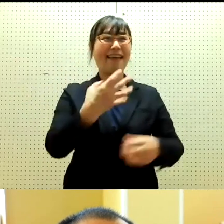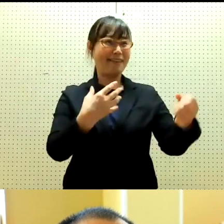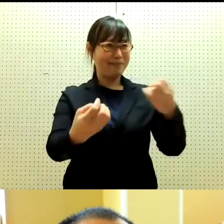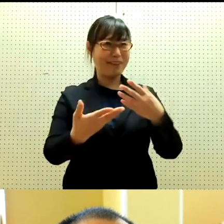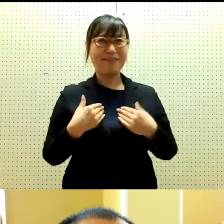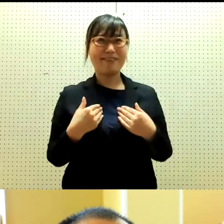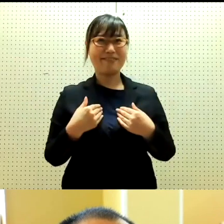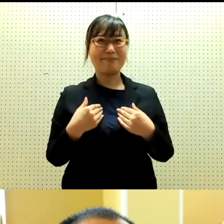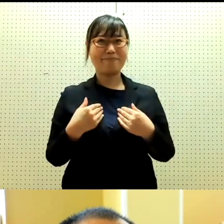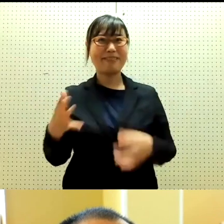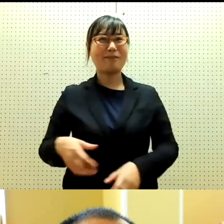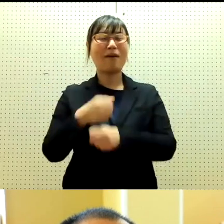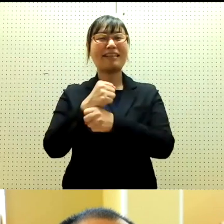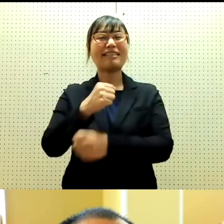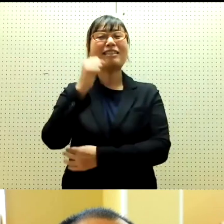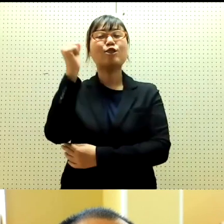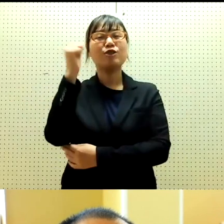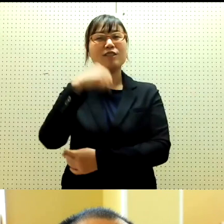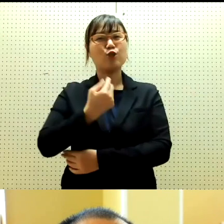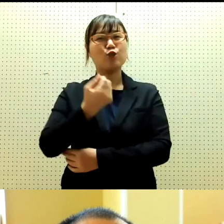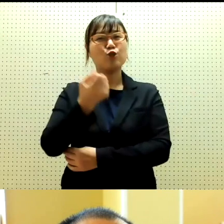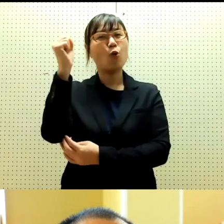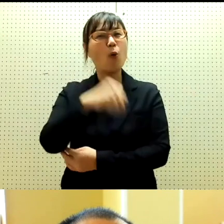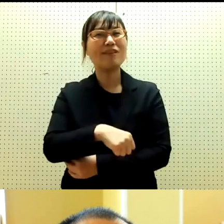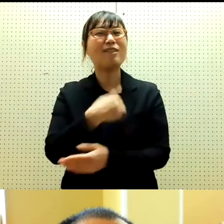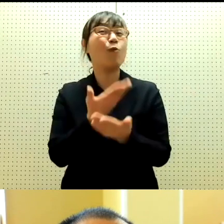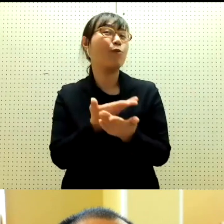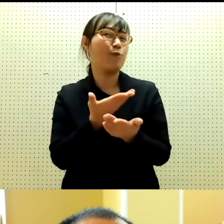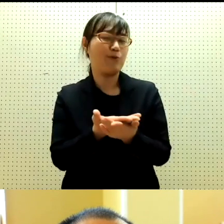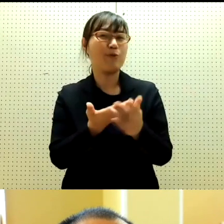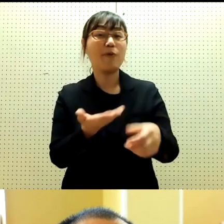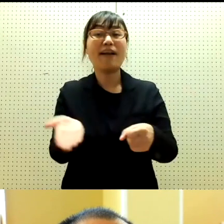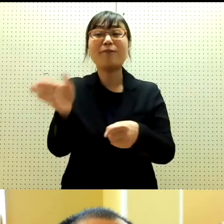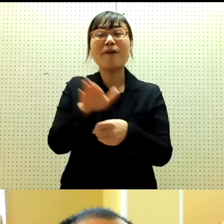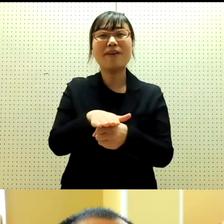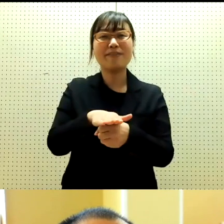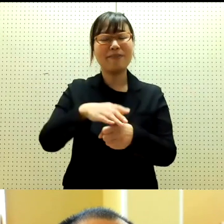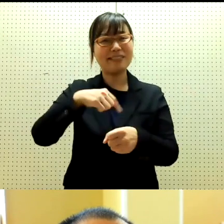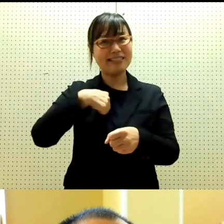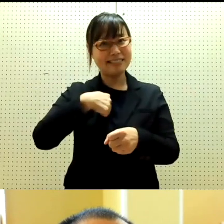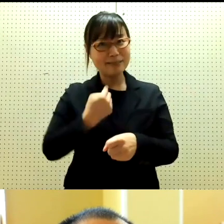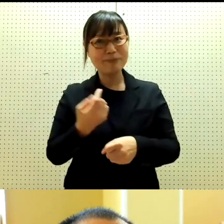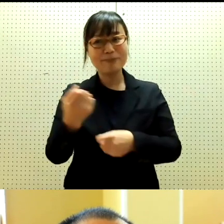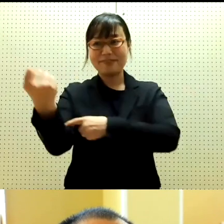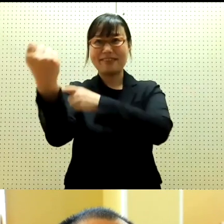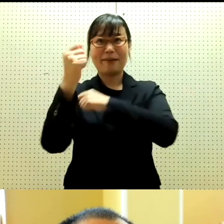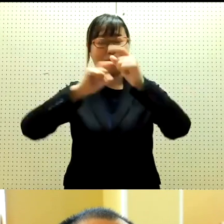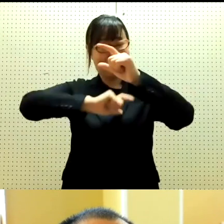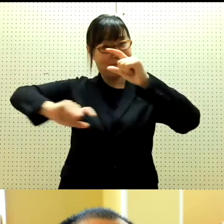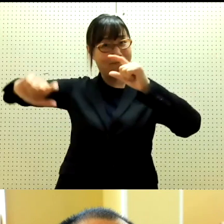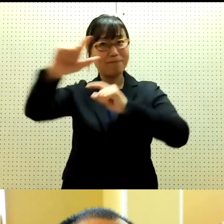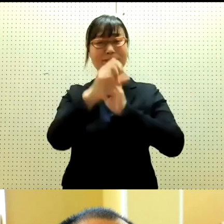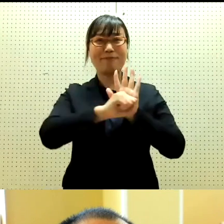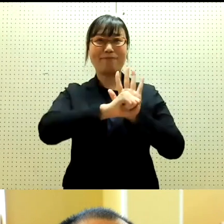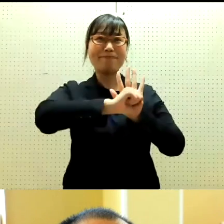ういったものが加わってくるとより自分のね、持ってるパフォーマンスっていうのを高く持っていこうっていう風な動機づけに働